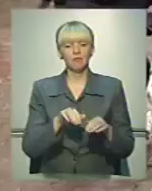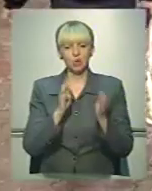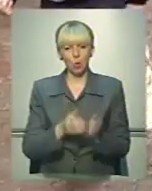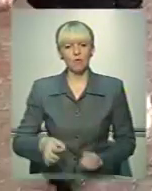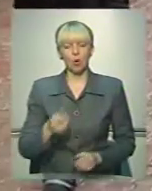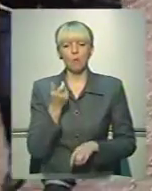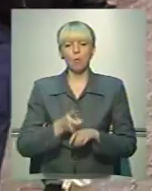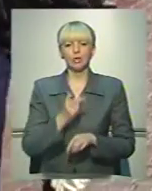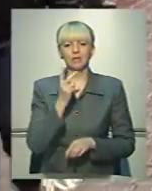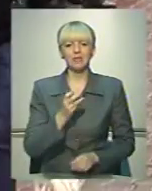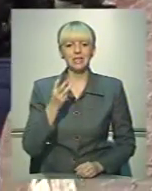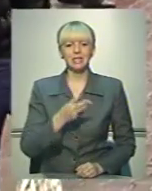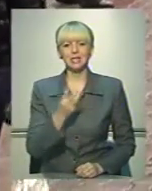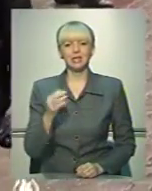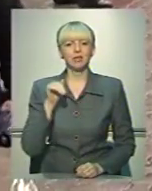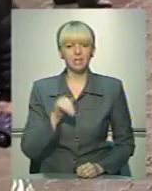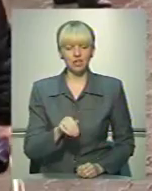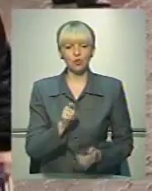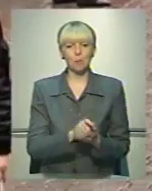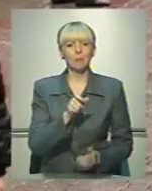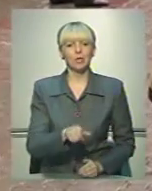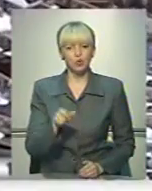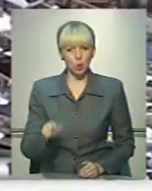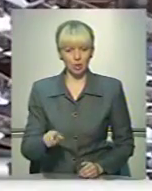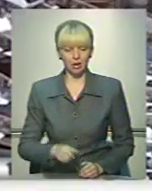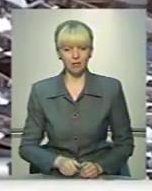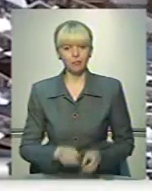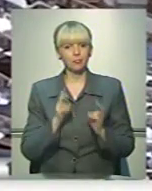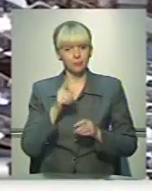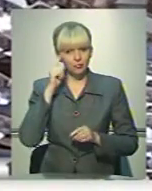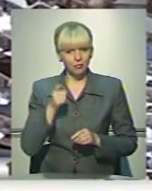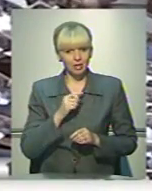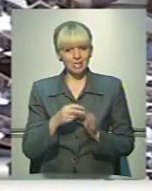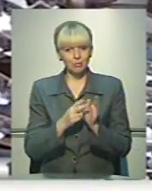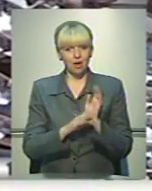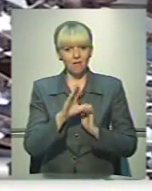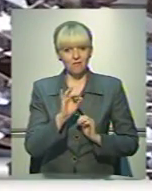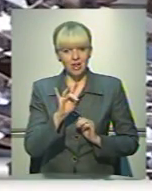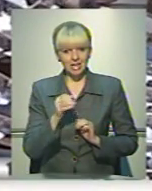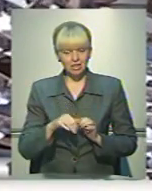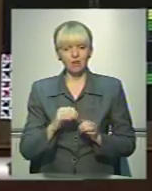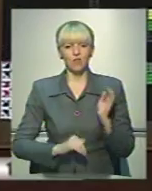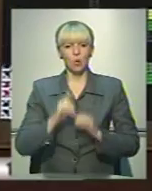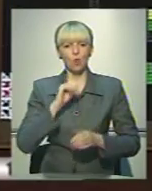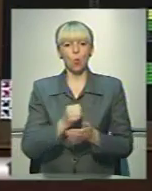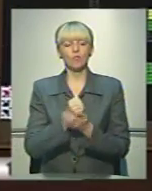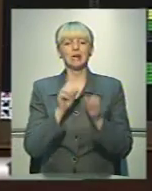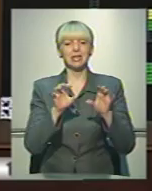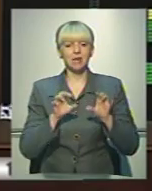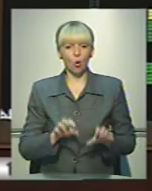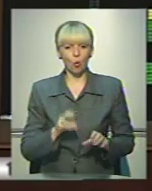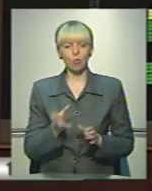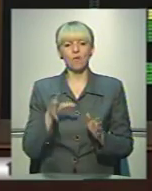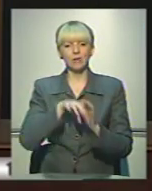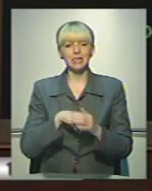області понад 233 тисячі пенсіонерів. Як відомо, 17 вересня цього року Верховна Рада ухвалила закон